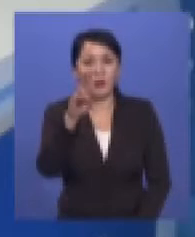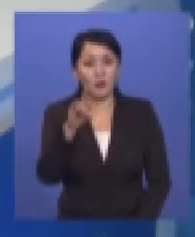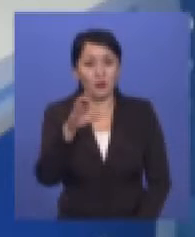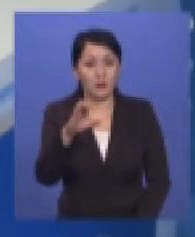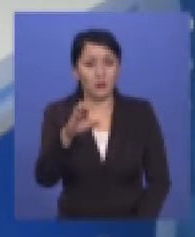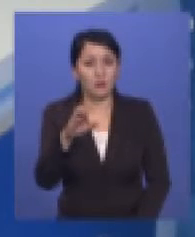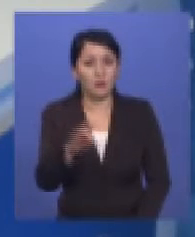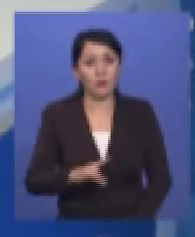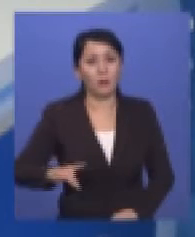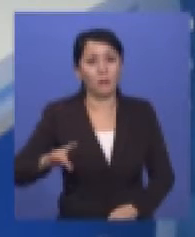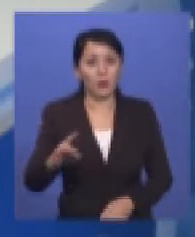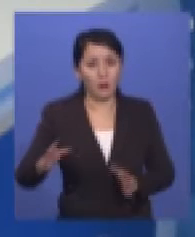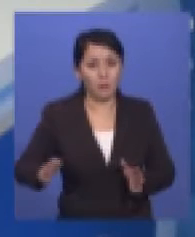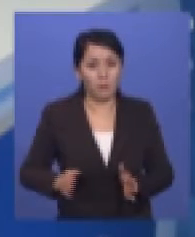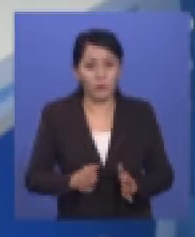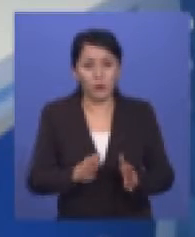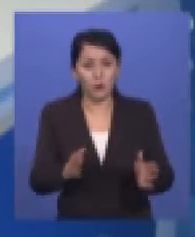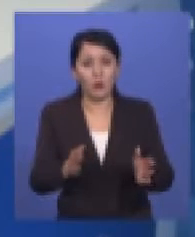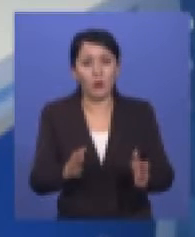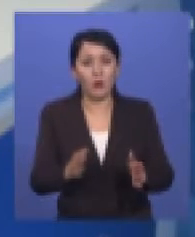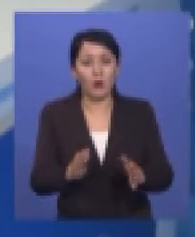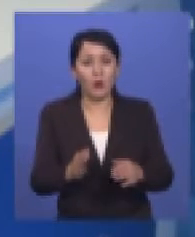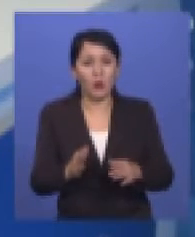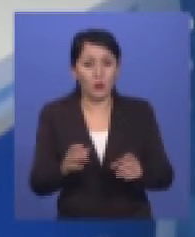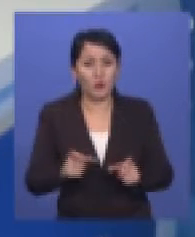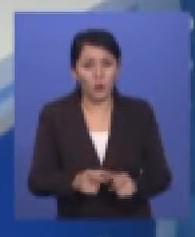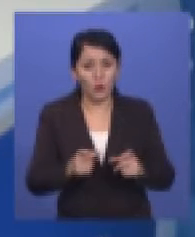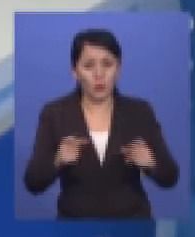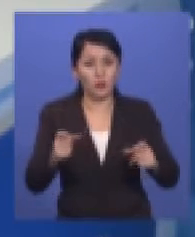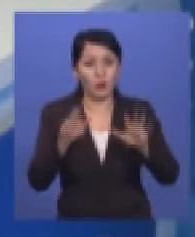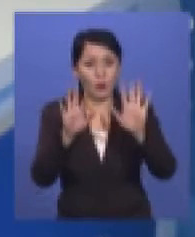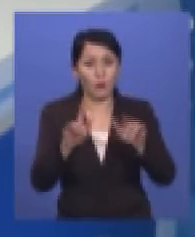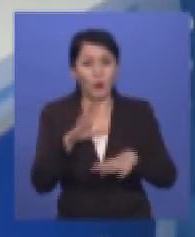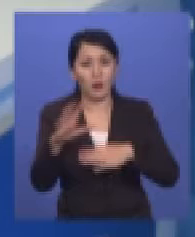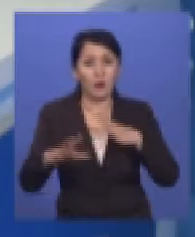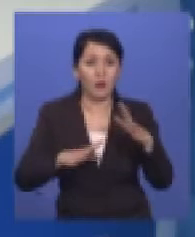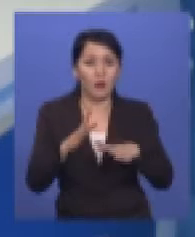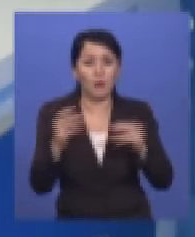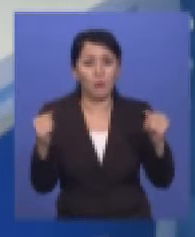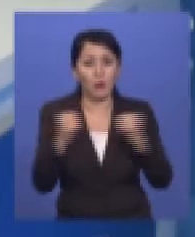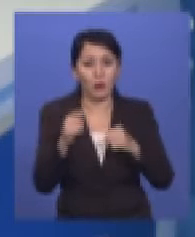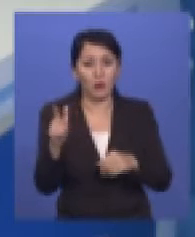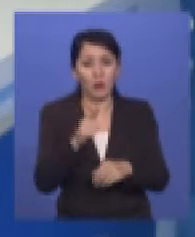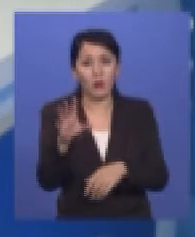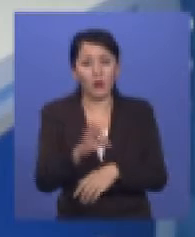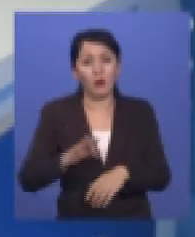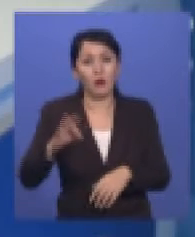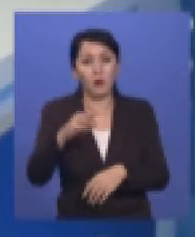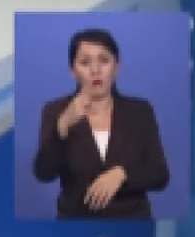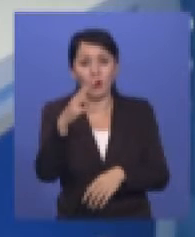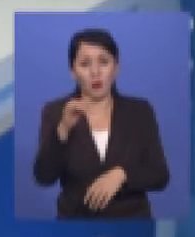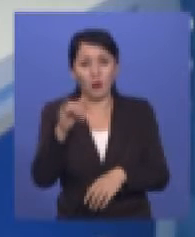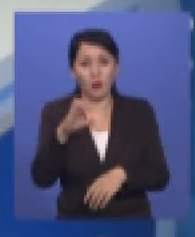қыс мезгілінде өңір жолдарын қалыпта ұстап, жолаушылардың боран аяздарда қалып қоймауын қадағалаумен облыстағы құс